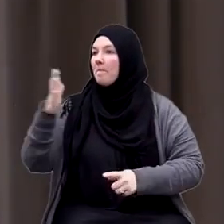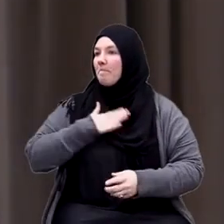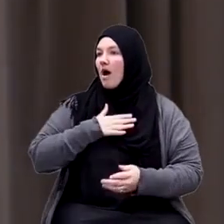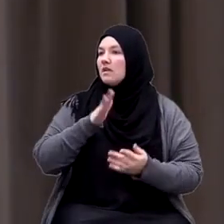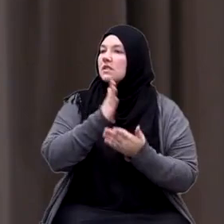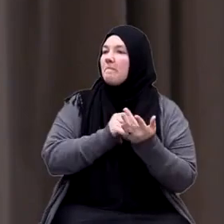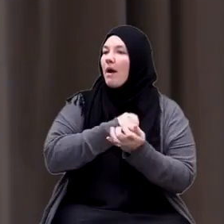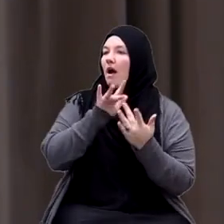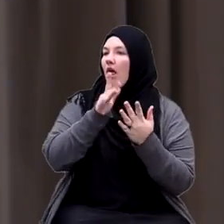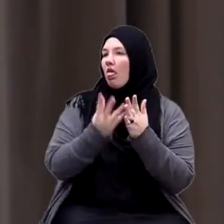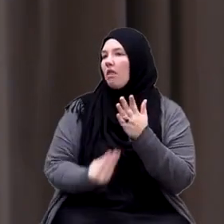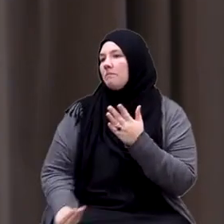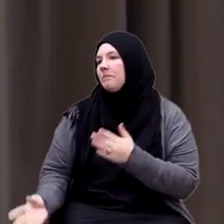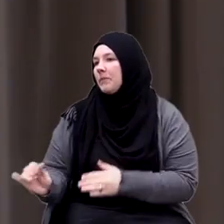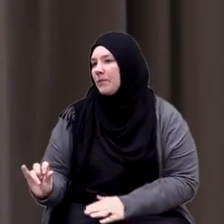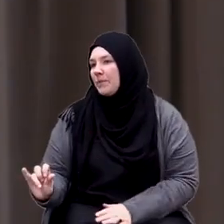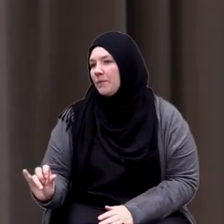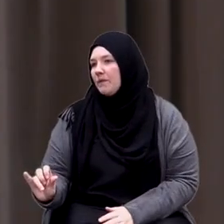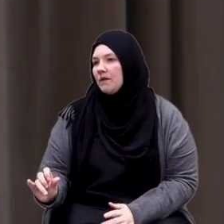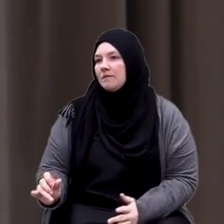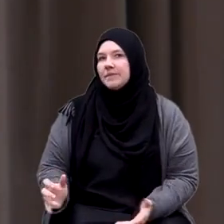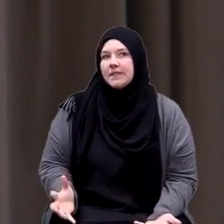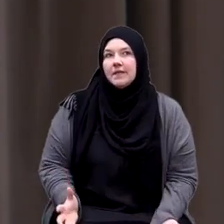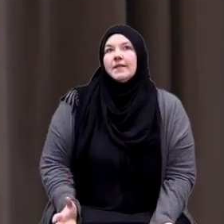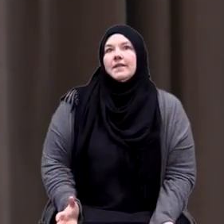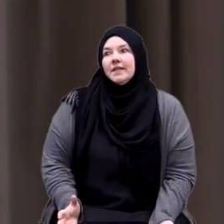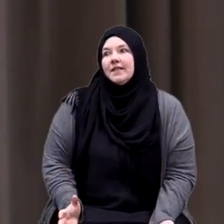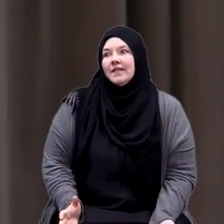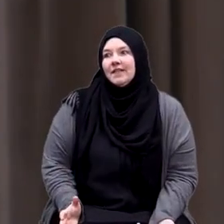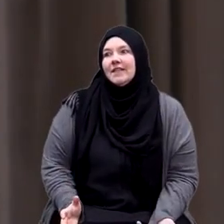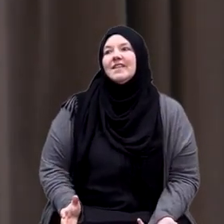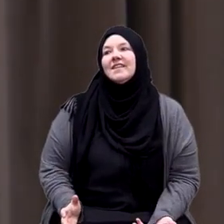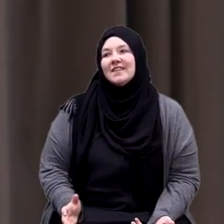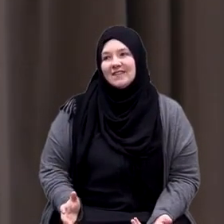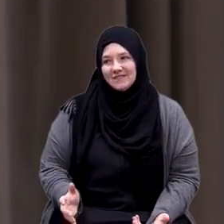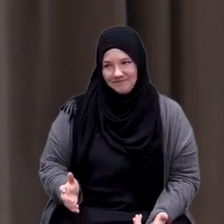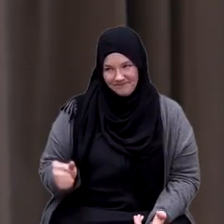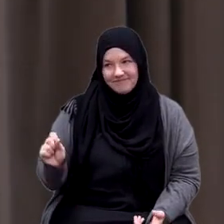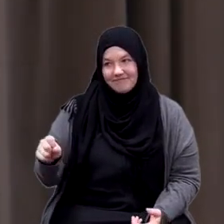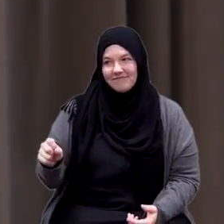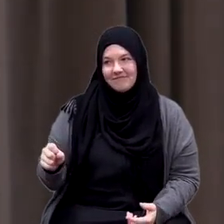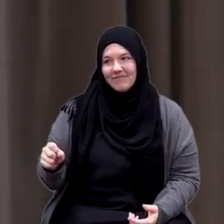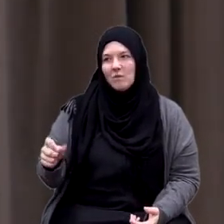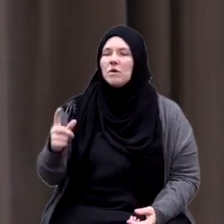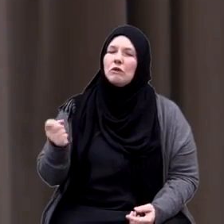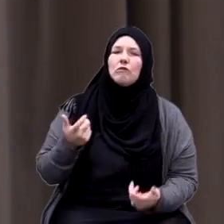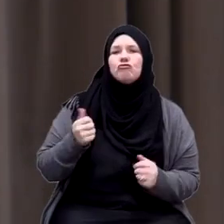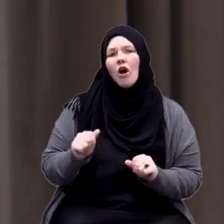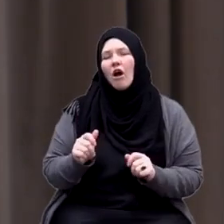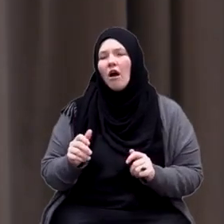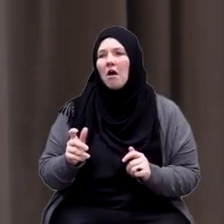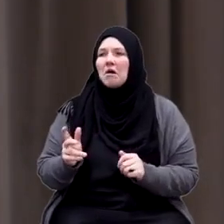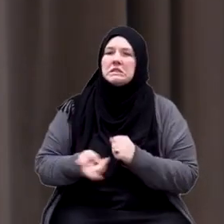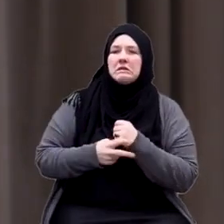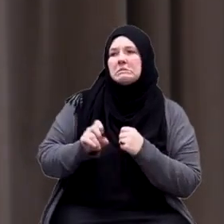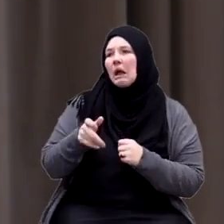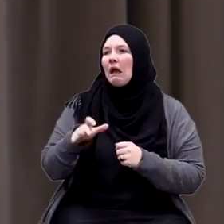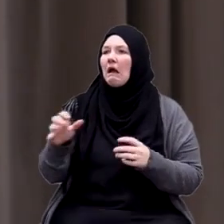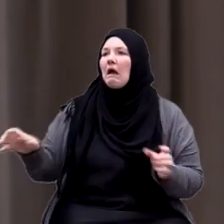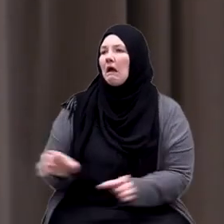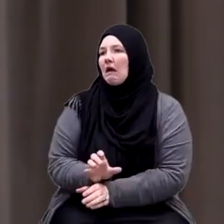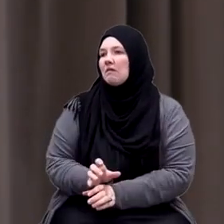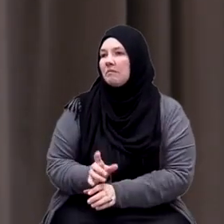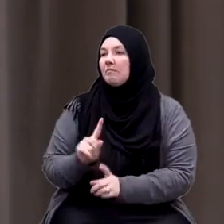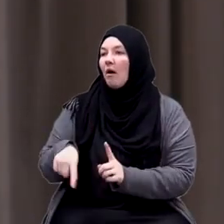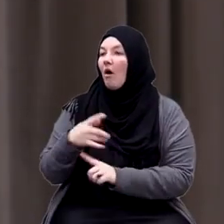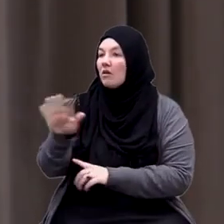أتاه اليقين. اللهم اجزه عنا وعن والدينا وعن الإسلام والمسلمين خير ما جزيت به نبيا